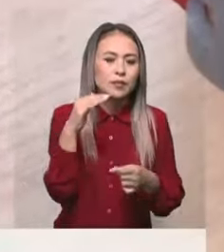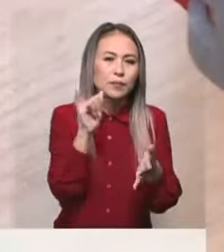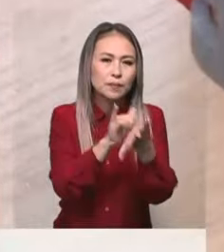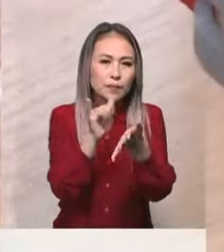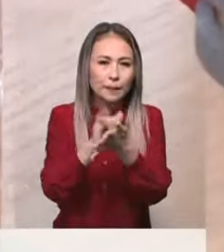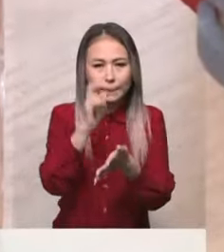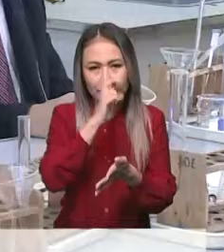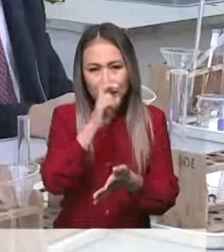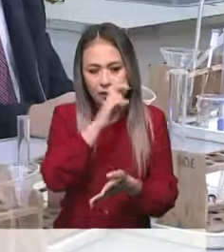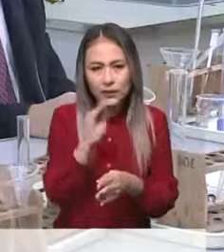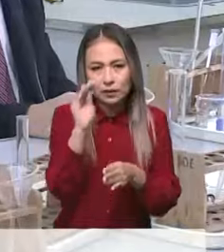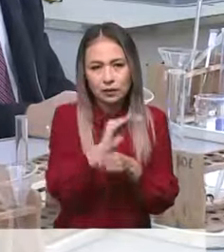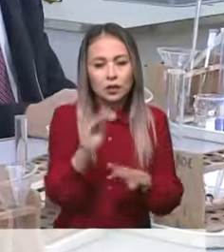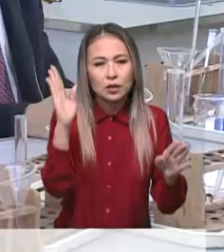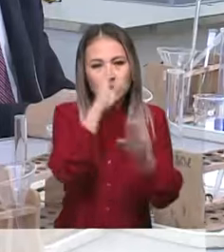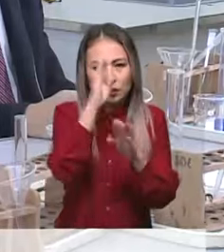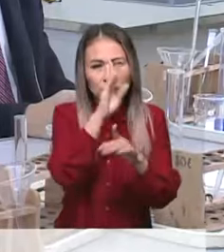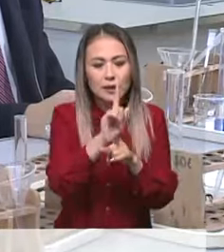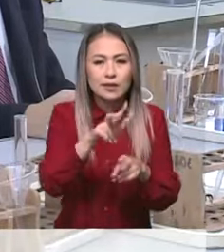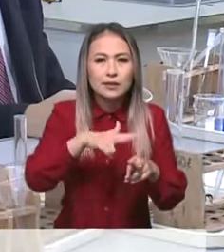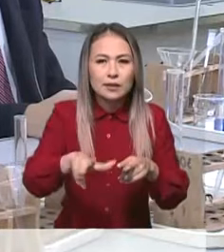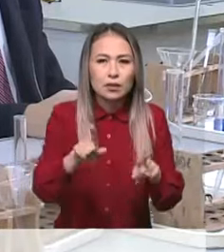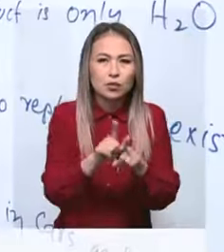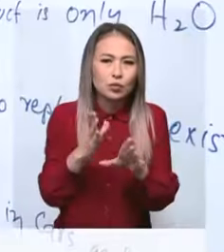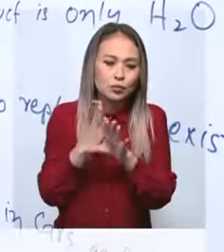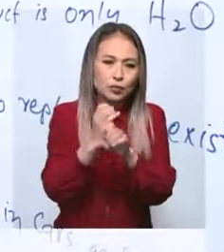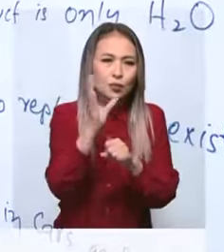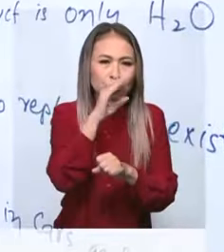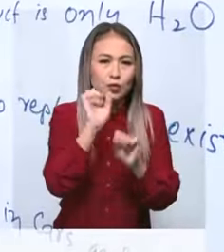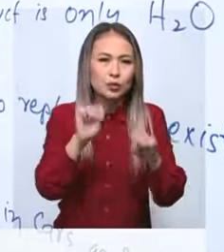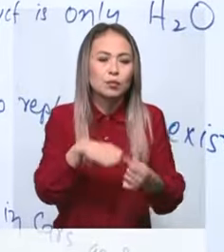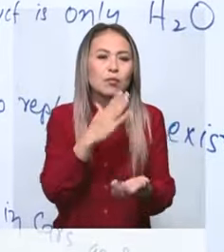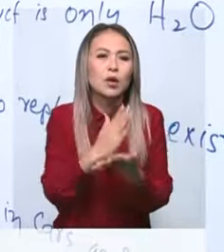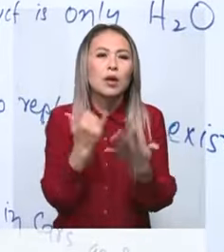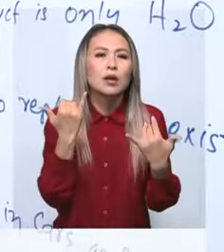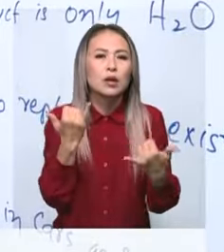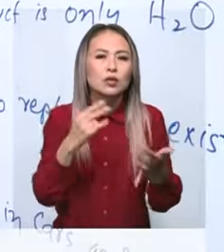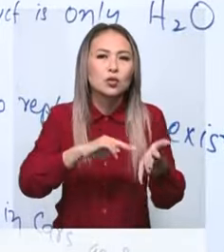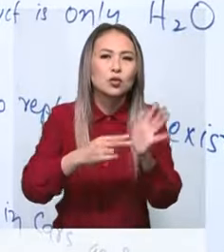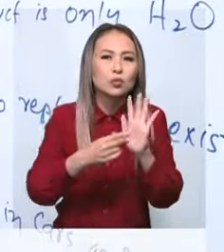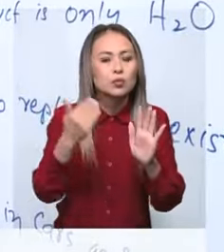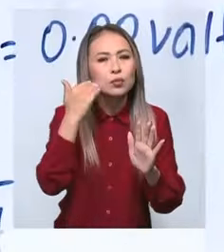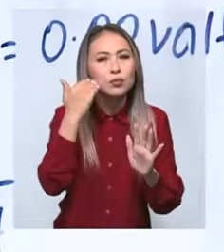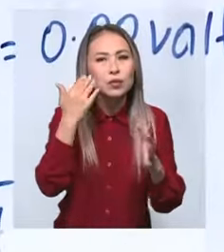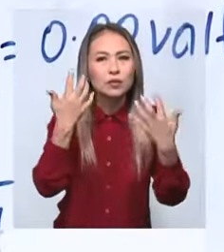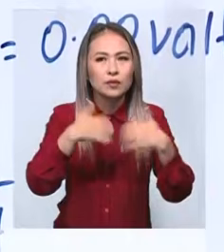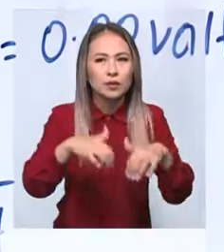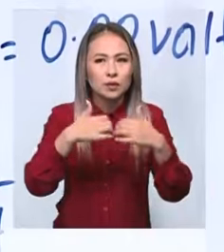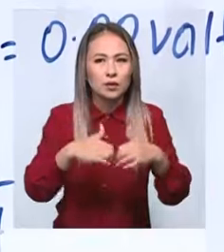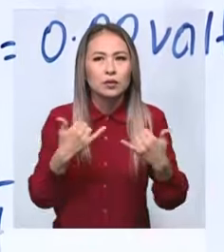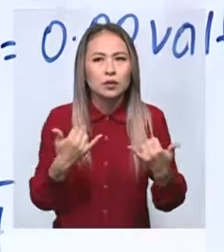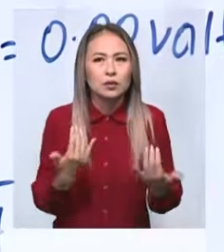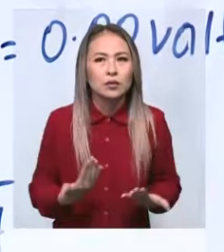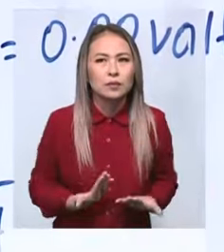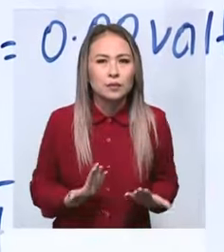бензинге сұраныстыған емес, қоршаған ортаға келетін зиянды да азайтуға мүмкіндік бар дейді ол. Қазір жобаны жан-жақты зерттеп, көліктерге